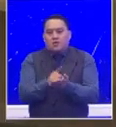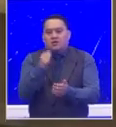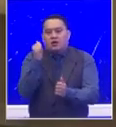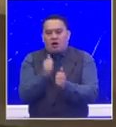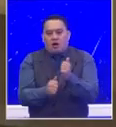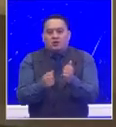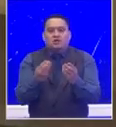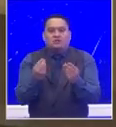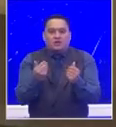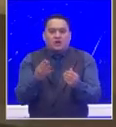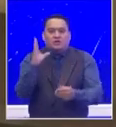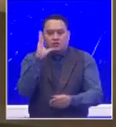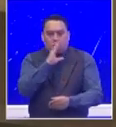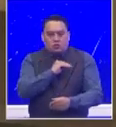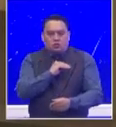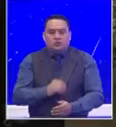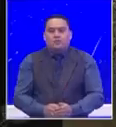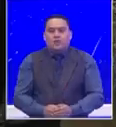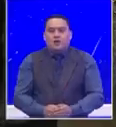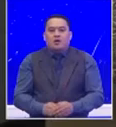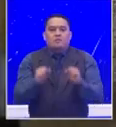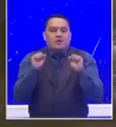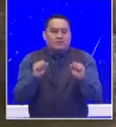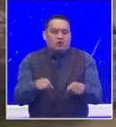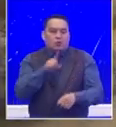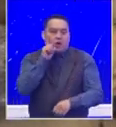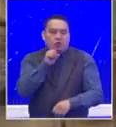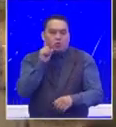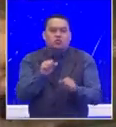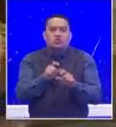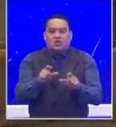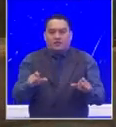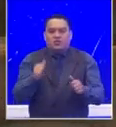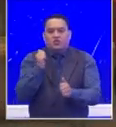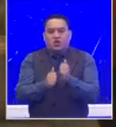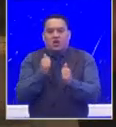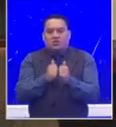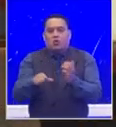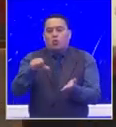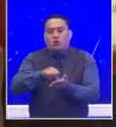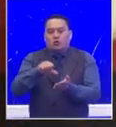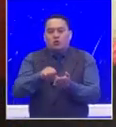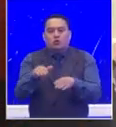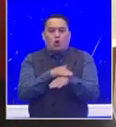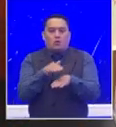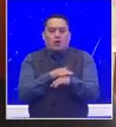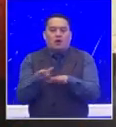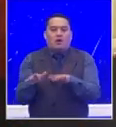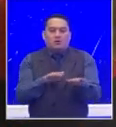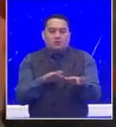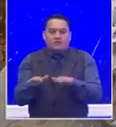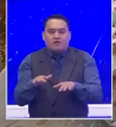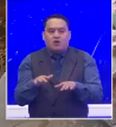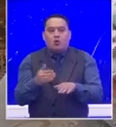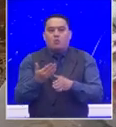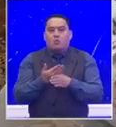каждого финансово состоятельного гражданина. По мере возможности молодой человек старается как можно чаще принимать участие в благотворительных акциях. В этот